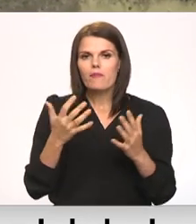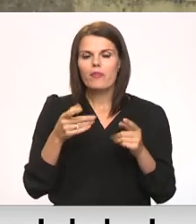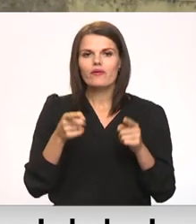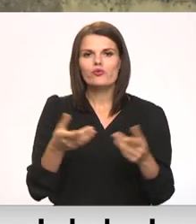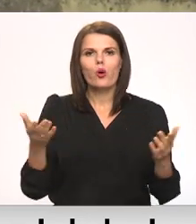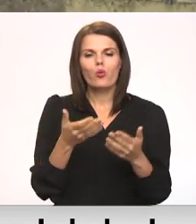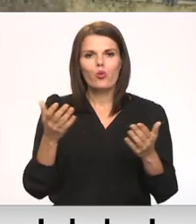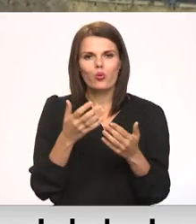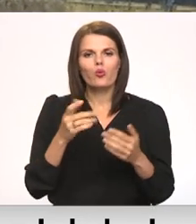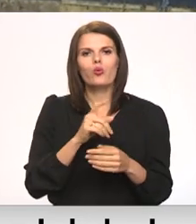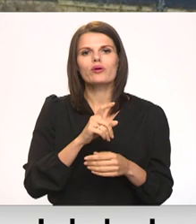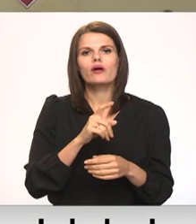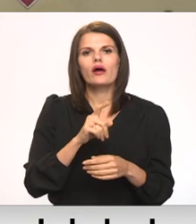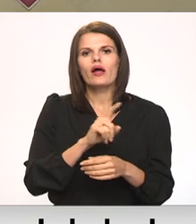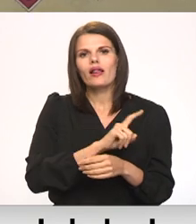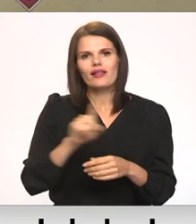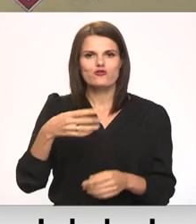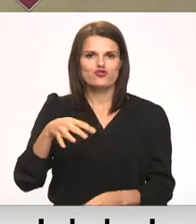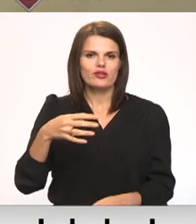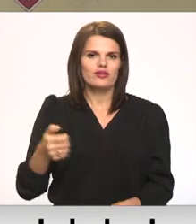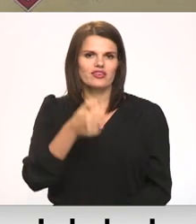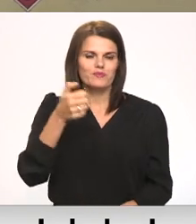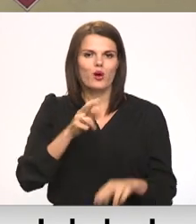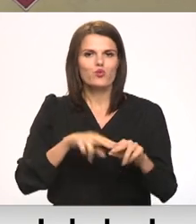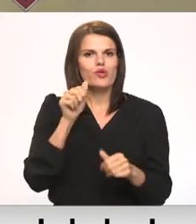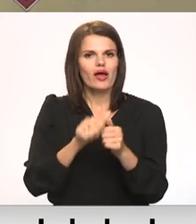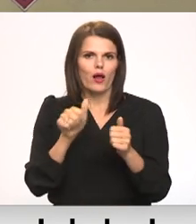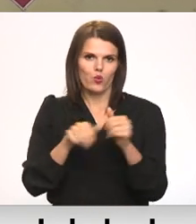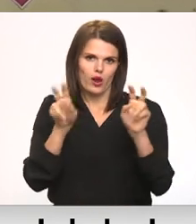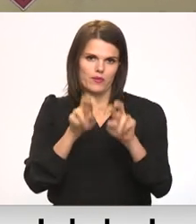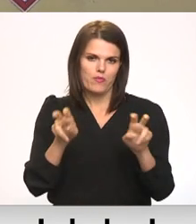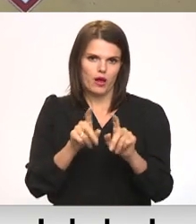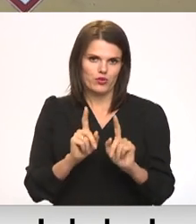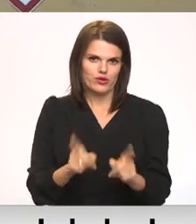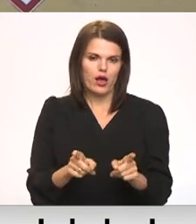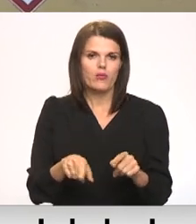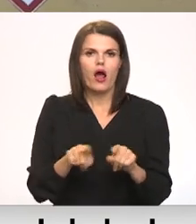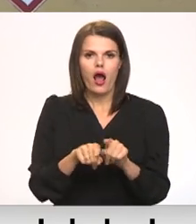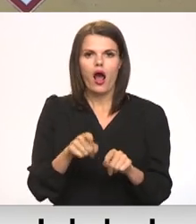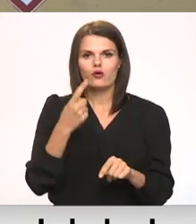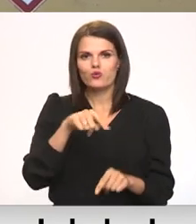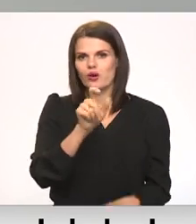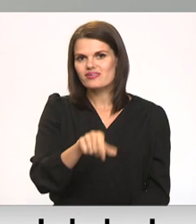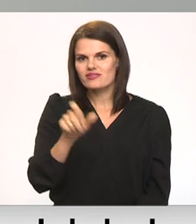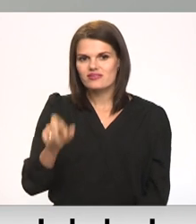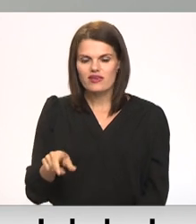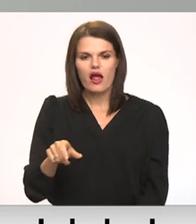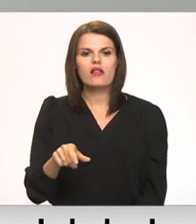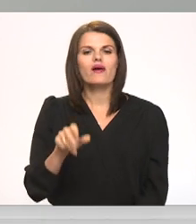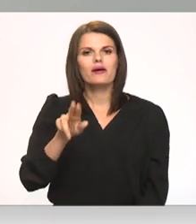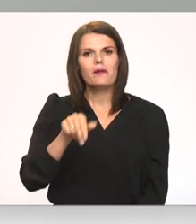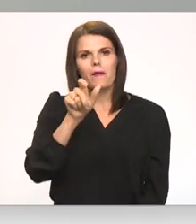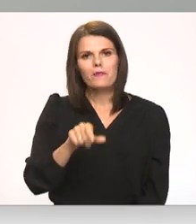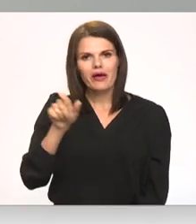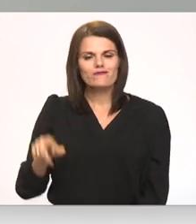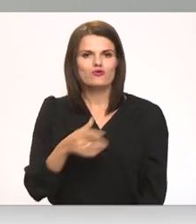nav vecāki par 40 gadiem un kurus regulāri pārbauda. Bija arī no pašiem lietotājiem, teiksim, gan pensionāri,